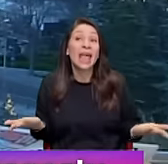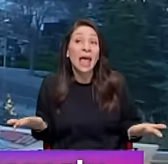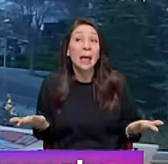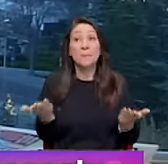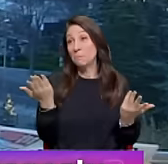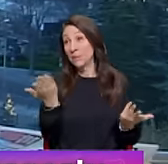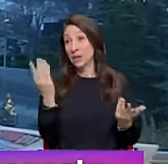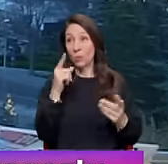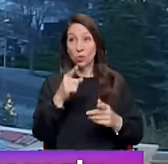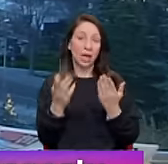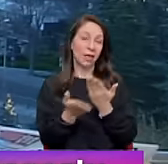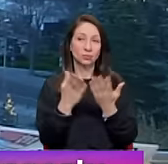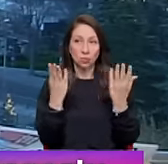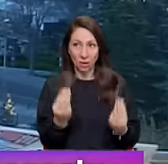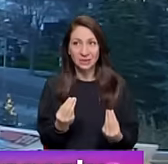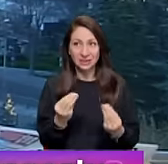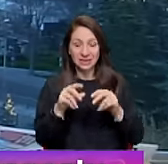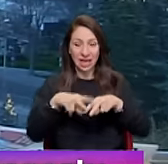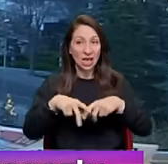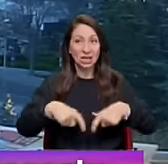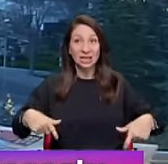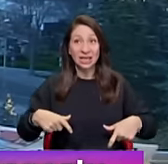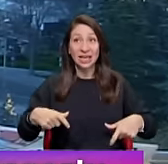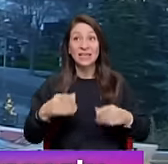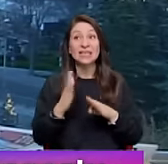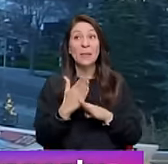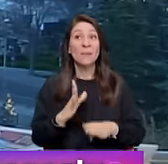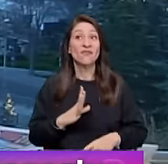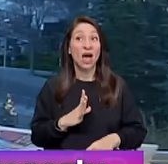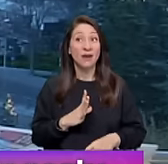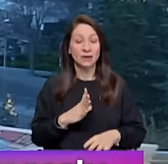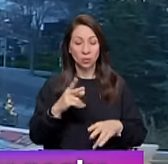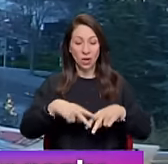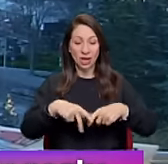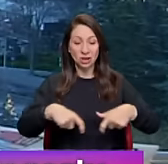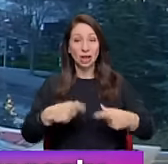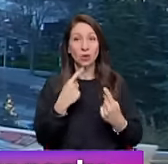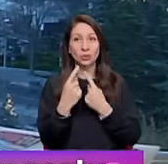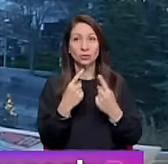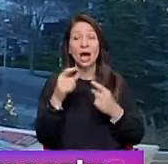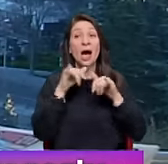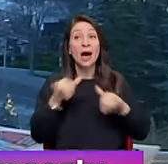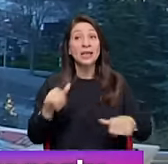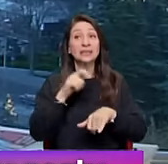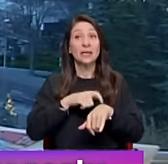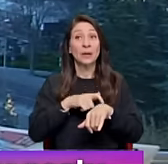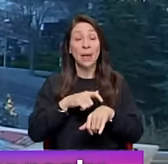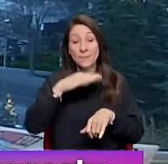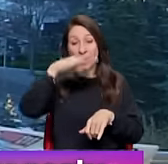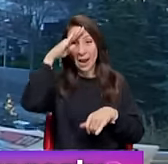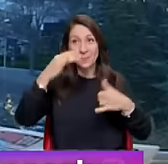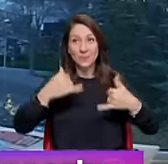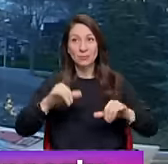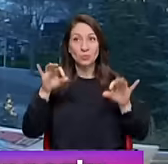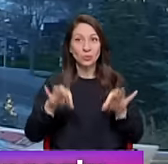mesela? Burada yardımcı olabilirsiniz. Başlığımız sebebi var. Bu başlık altında konuşacağız sizlerle. Şimdi aynı zamanda bayram